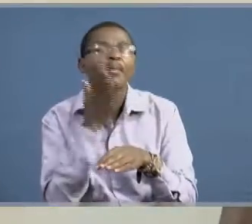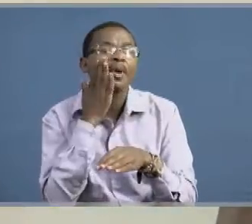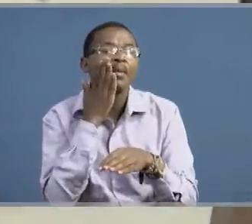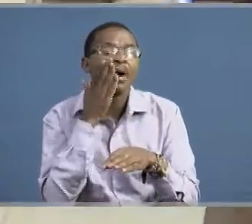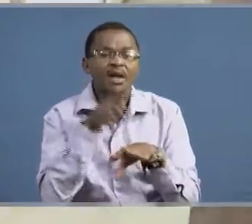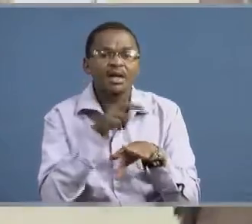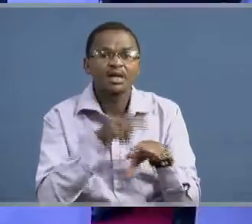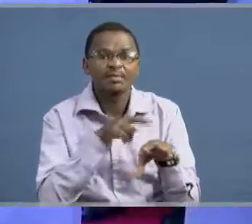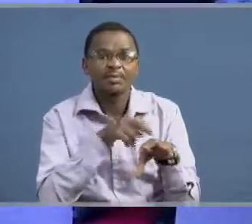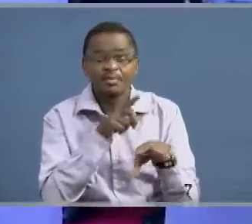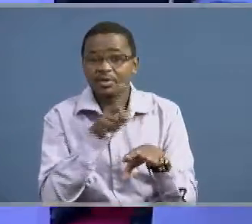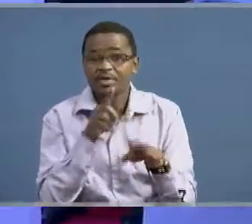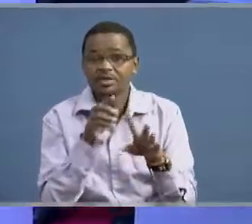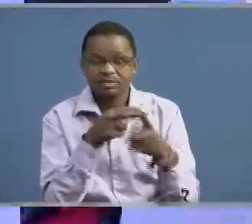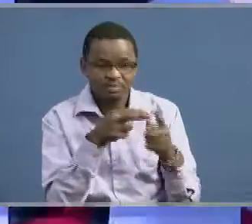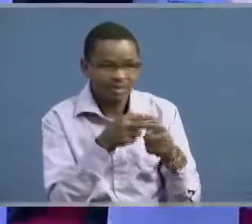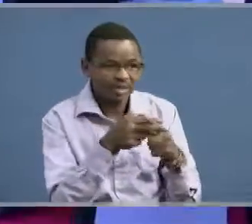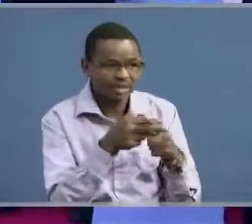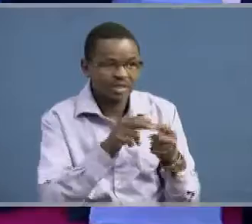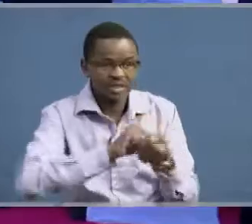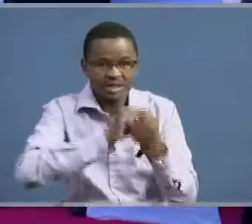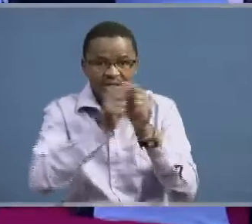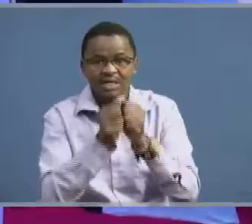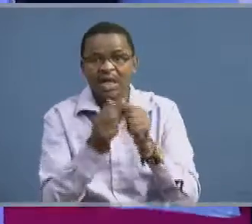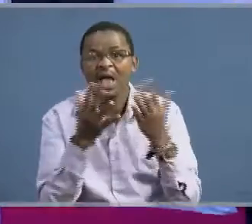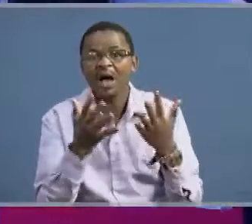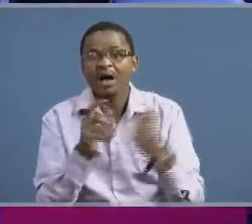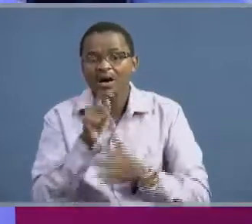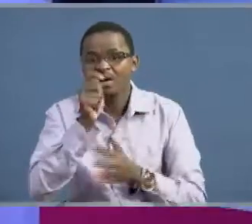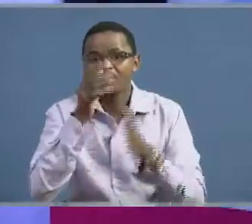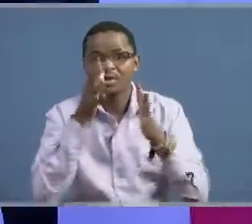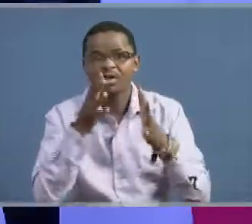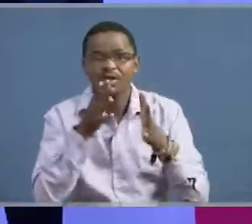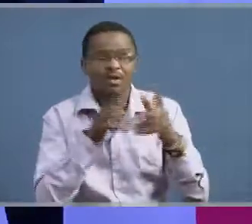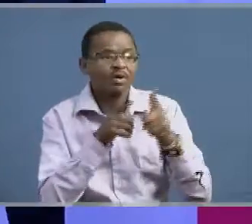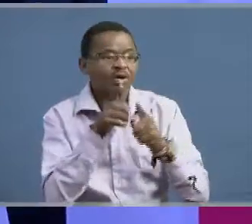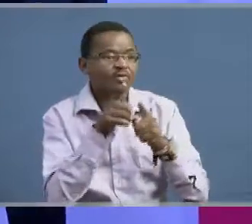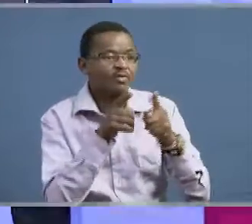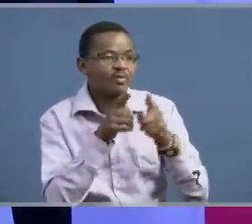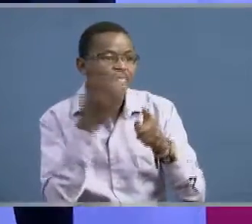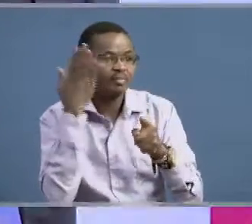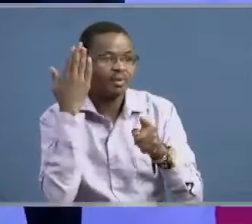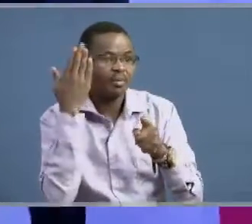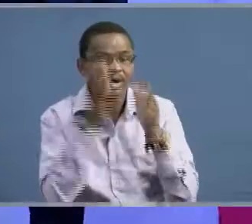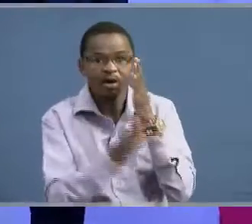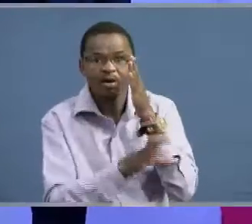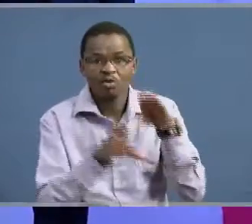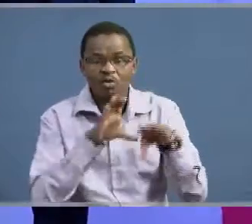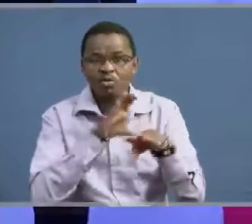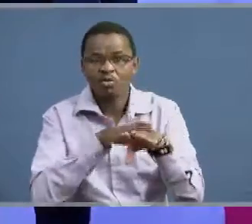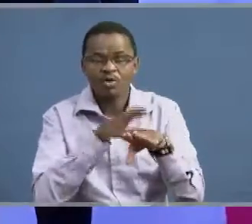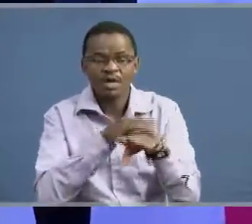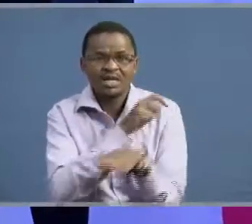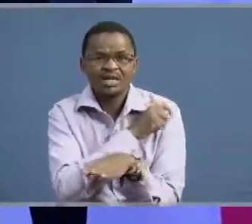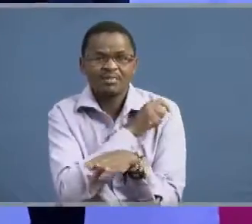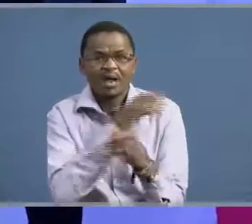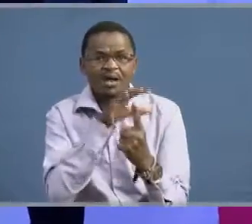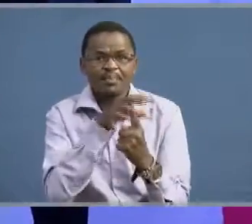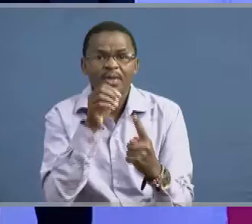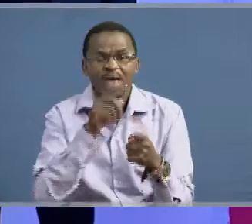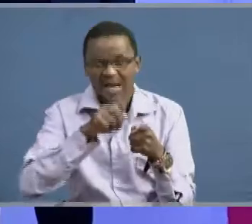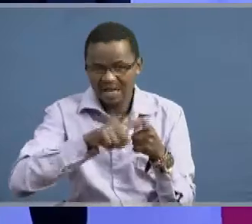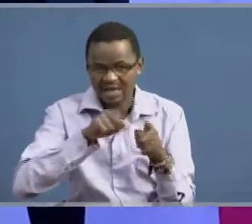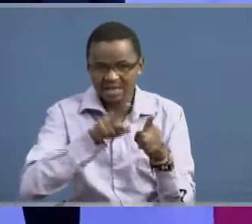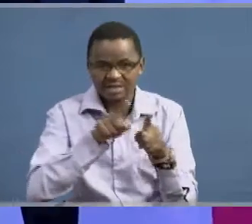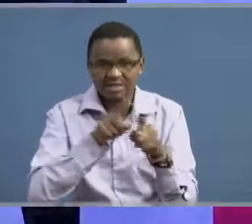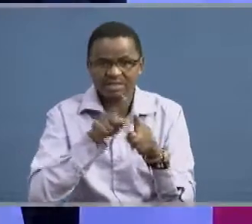taifa amesema kuwa mashine hiyo itabadilisha jinsi wa Kenya wanavyosafiri nchi za mbali kutafuta matibabu specially. Aliongezea